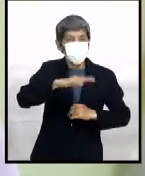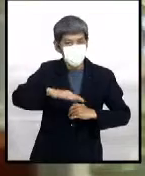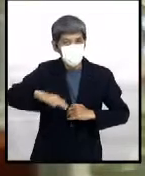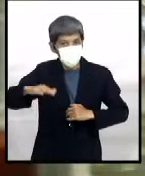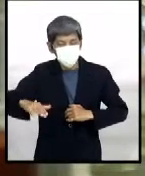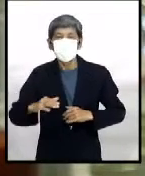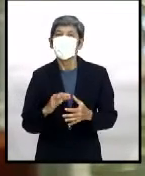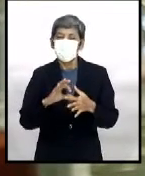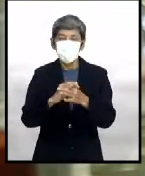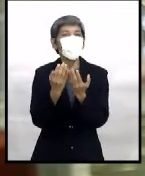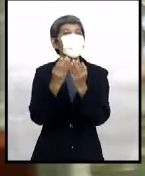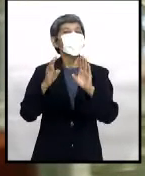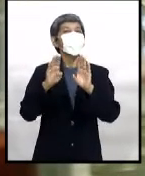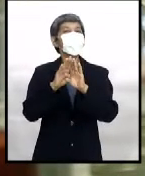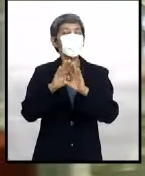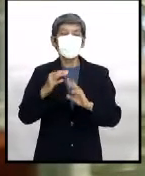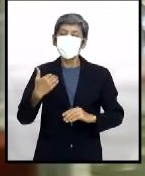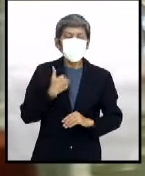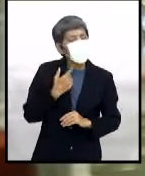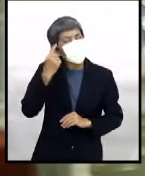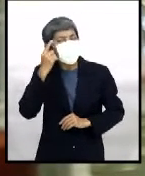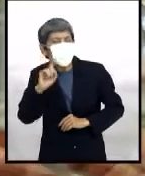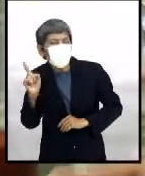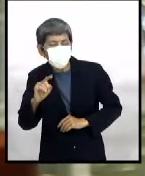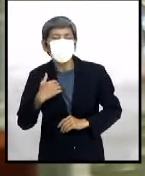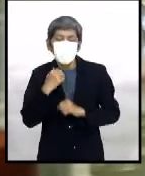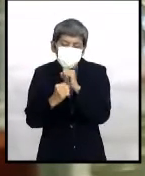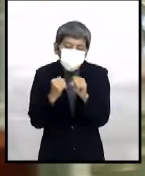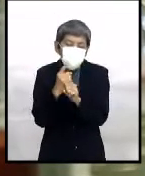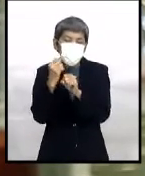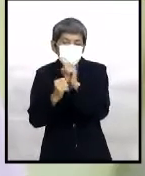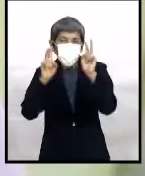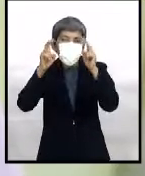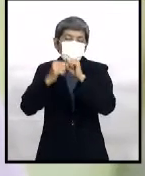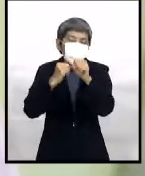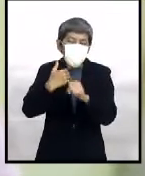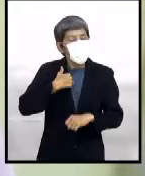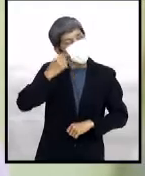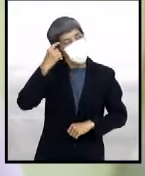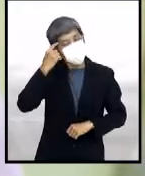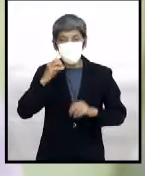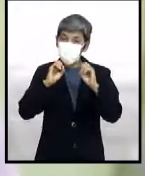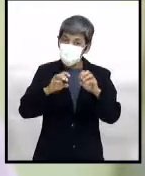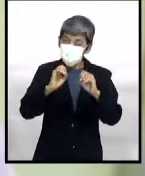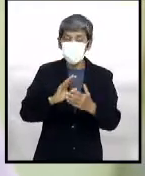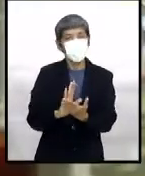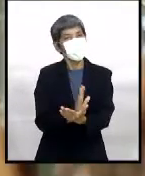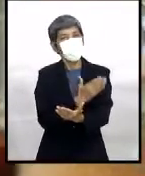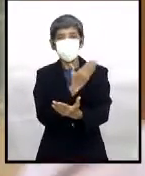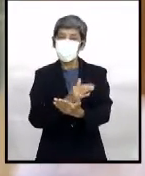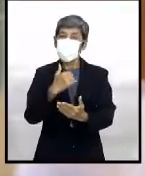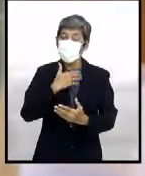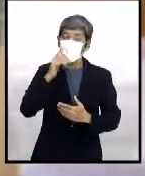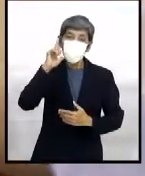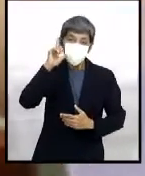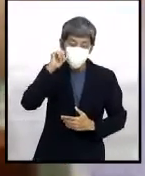ๆนิตยสารครอบครัวเนี่ยพี่มีอีเวนต์อะไรไหมแบบมีอีเวนต์ทุกปีเงี้ยบอกเอางี้สิไปสอนแม่ท้องร้องเพลงสนใจ